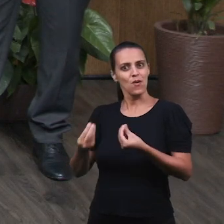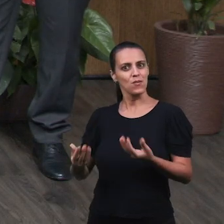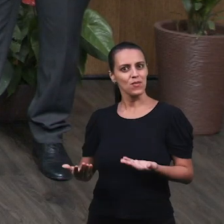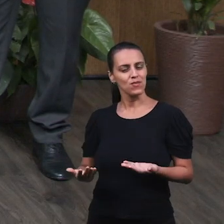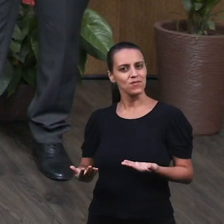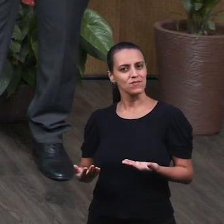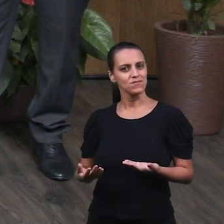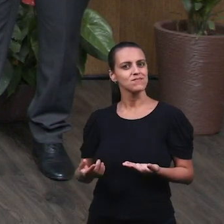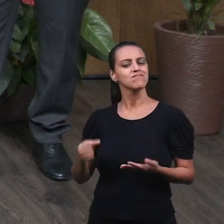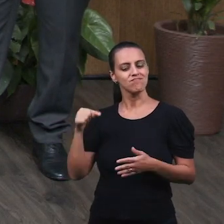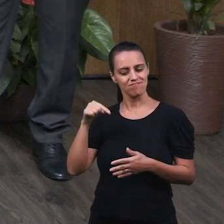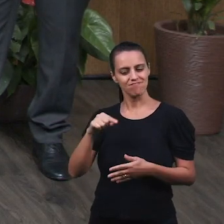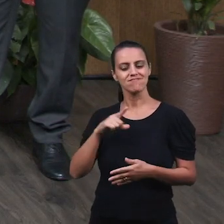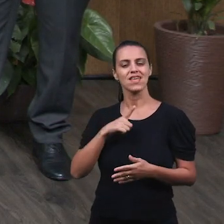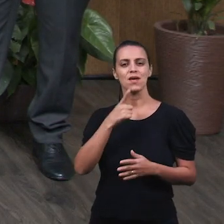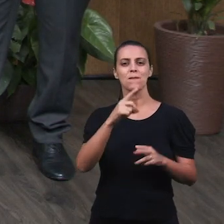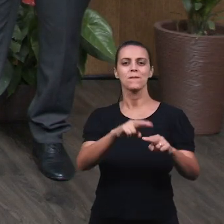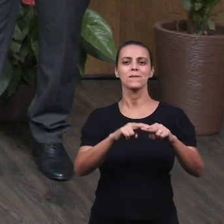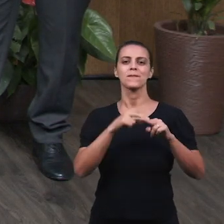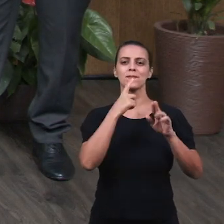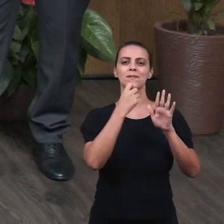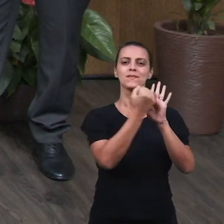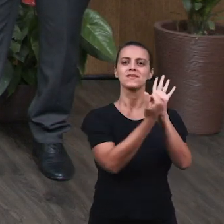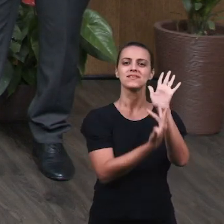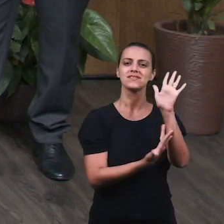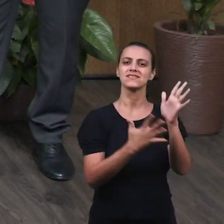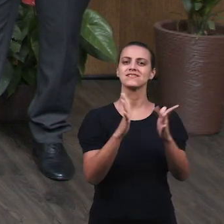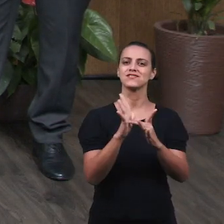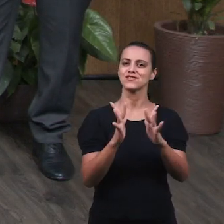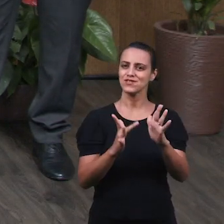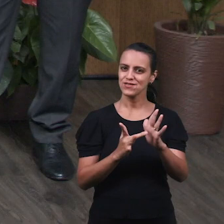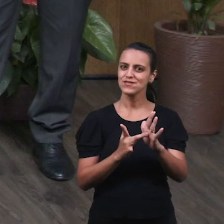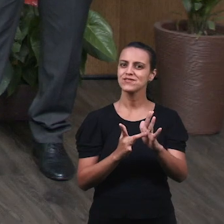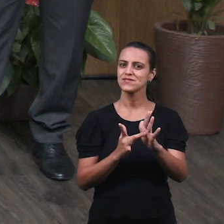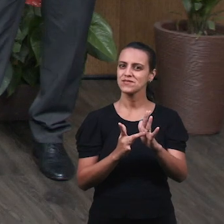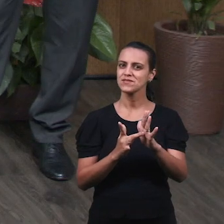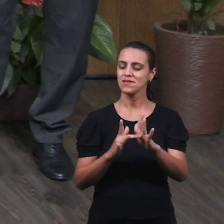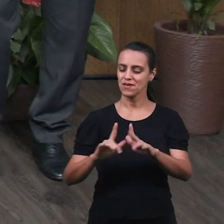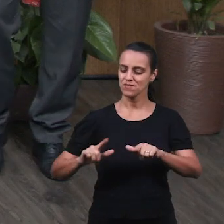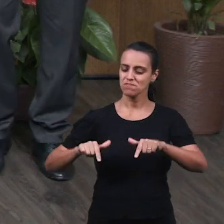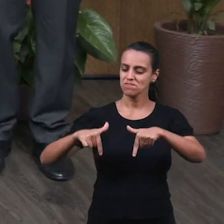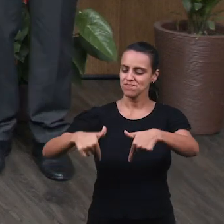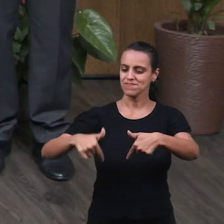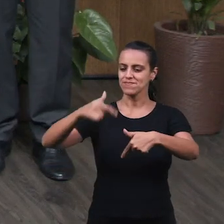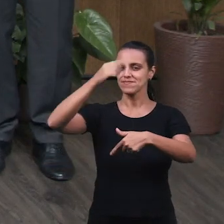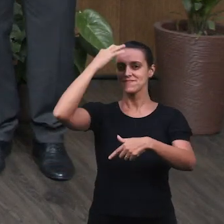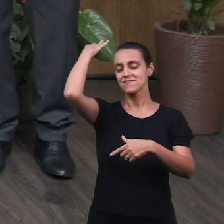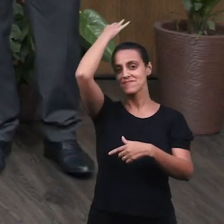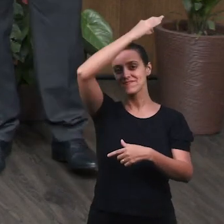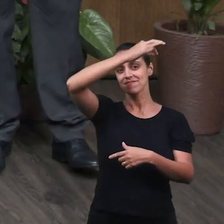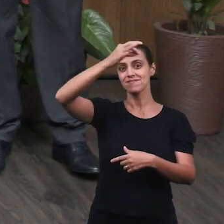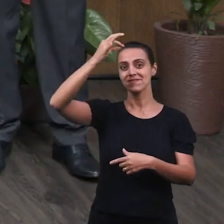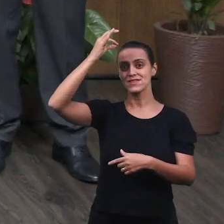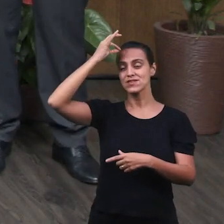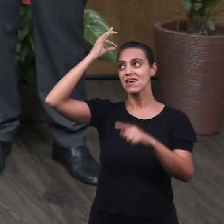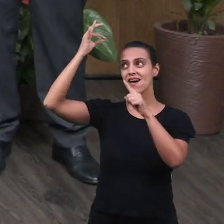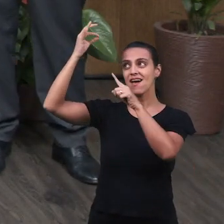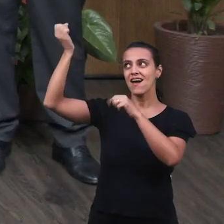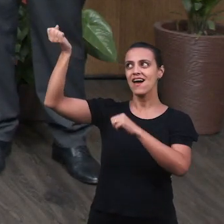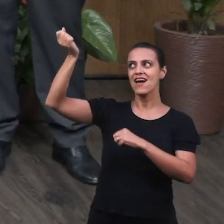le sang du Seigneur Jésus, l'opération du Saint-Esprit, de celui qui